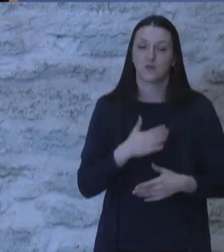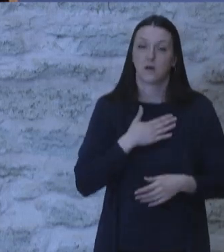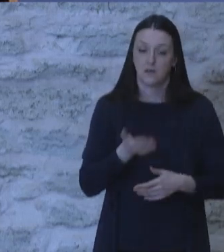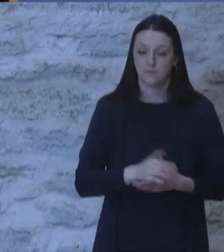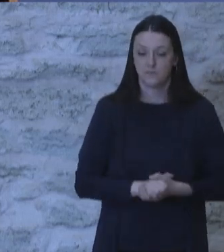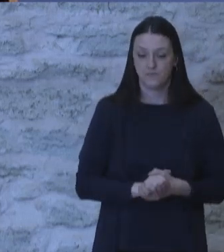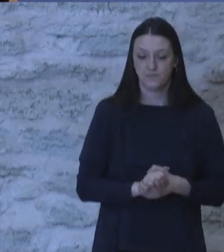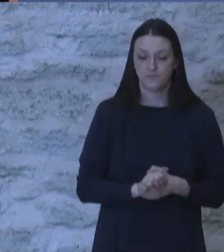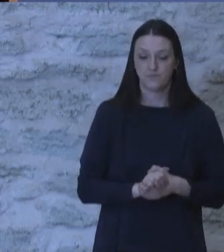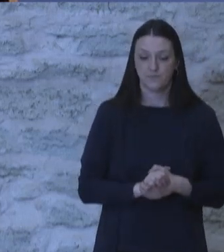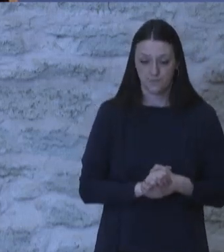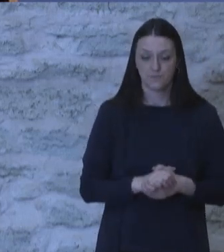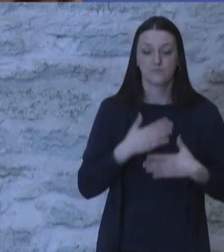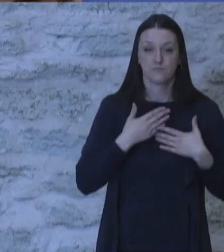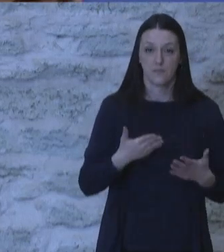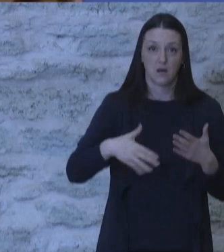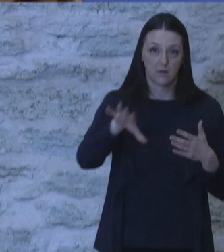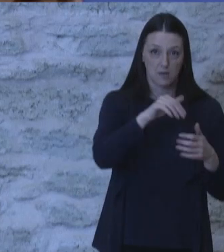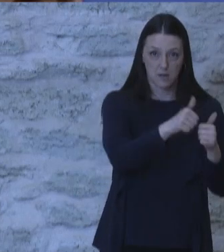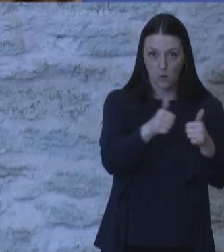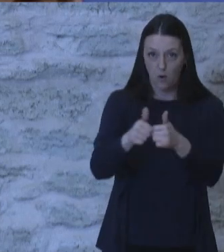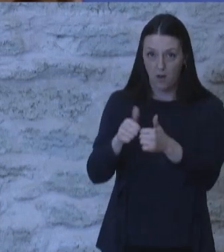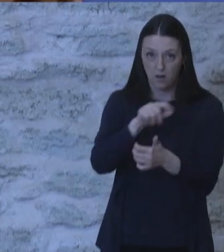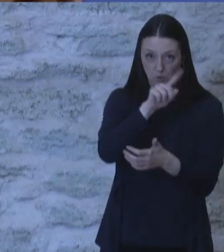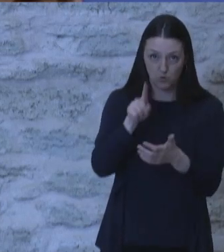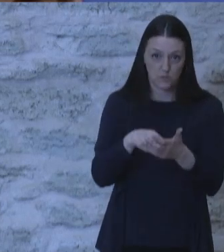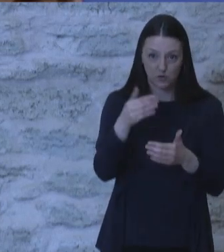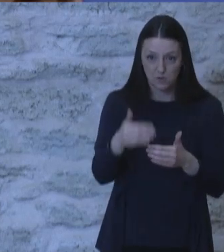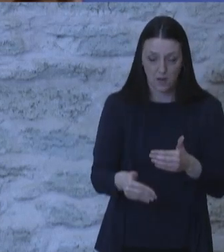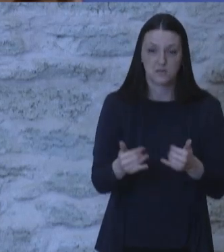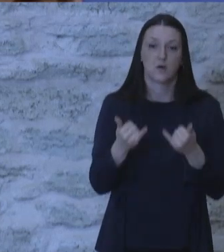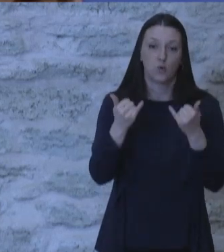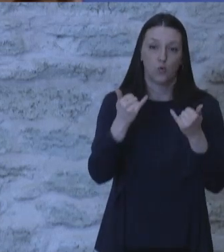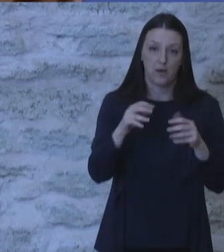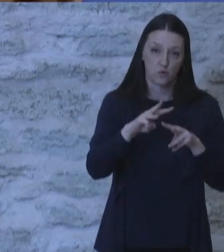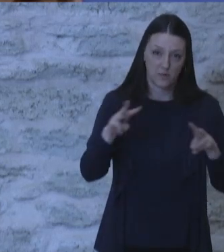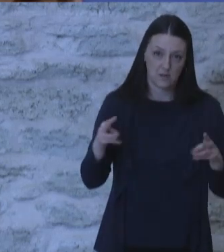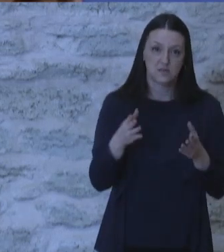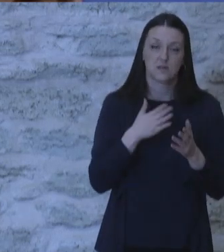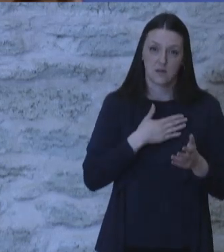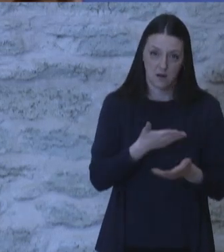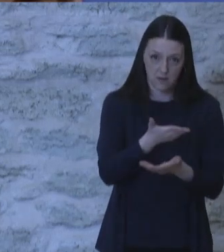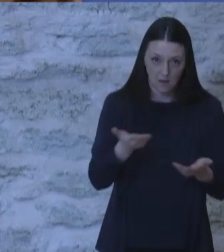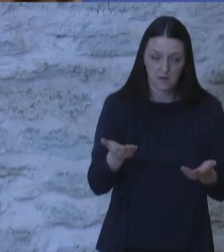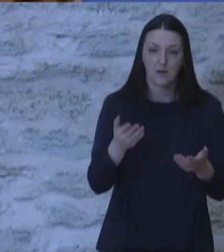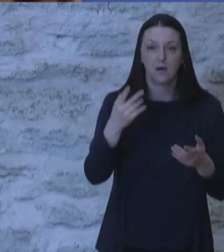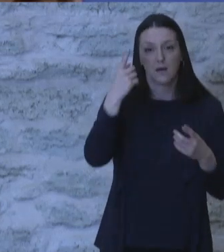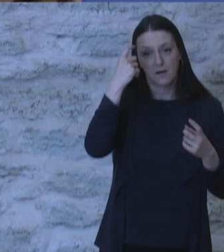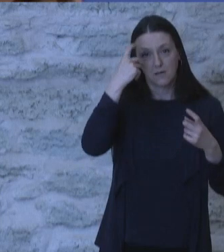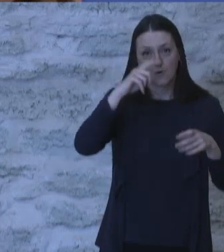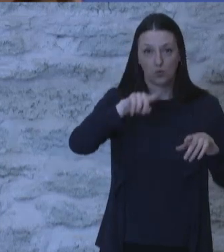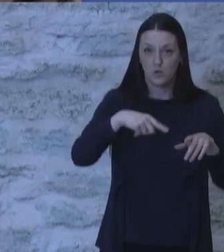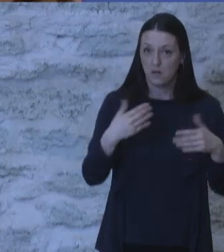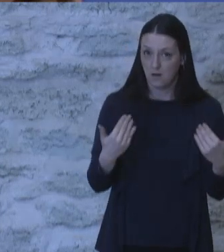Ma tänan kõiki kolleege küsimuste eest ja tänan ka lugupeetud ministreid vastuste eest ja infotund on